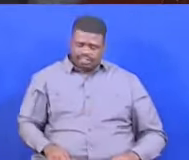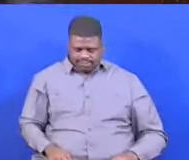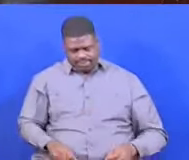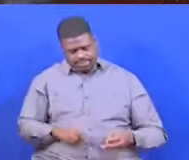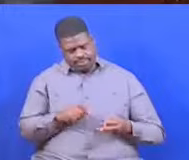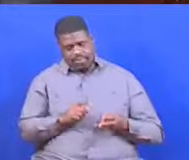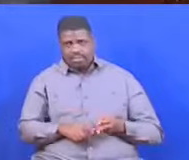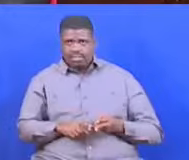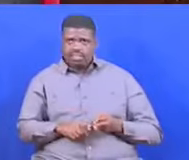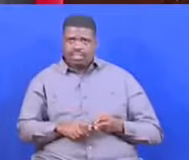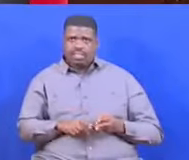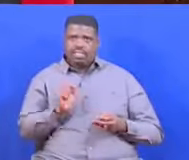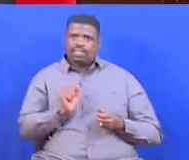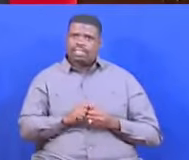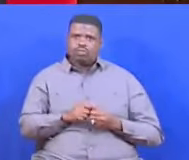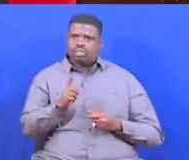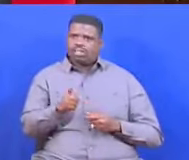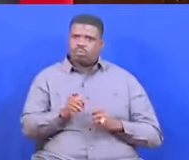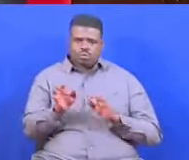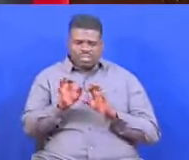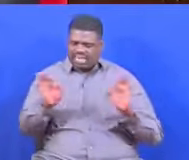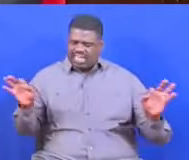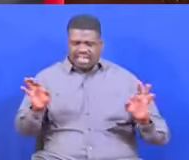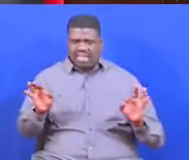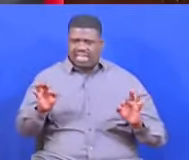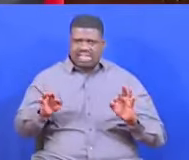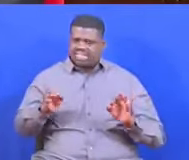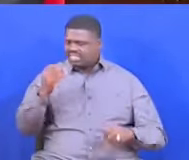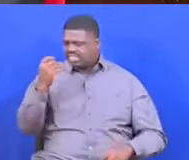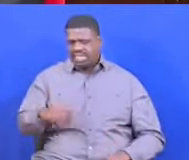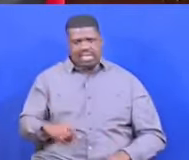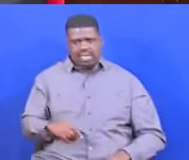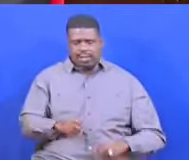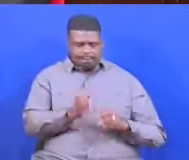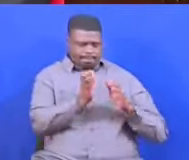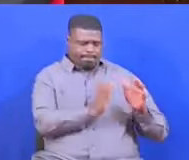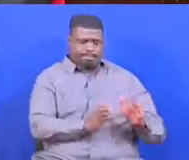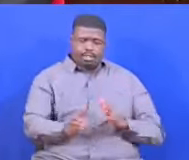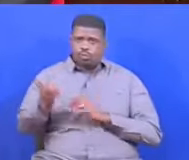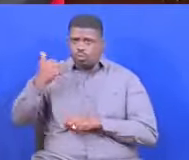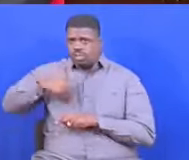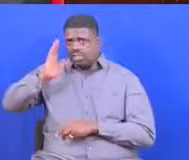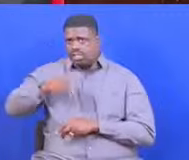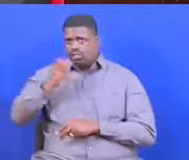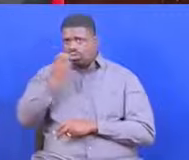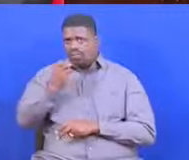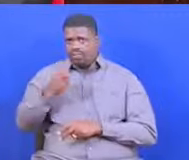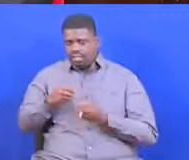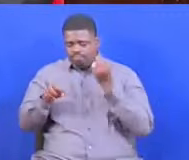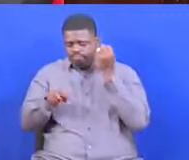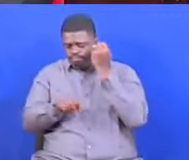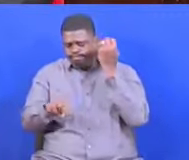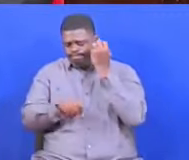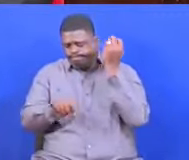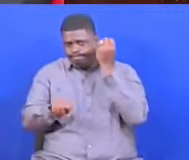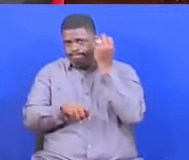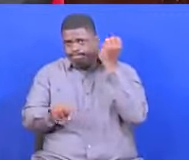Lakini ambacho hakiko clear sana ni mpango wa serikali kutafuta matrekta ya bei